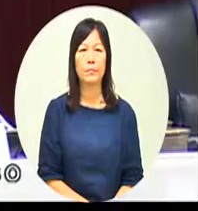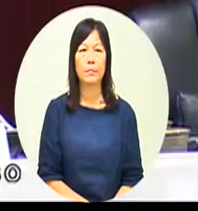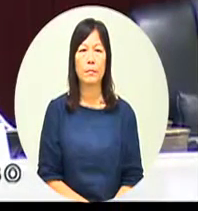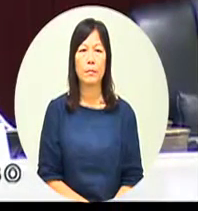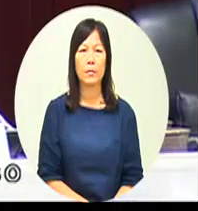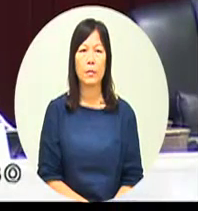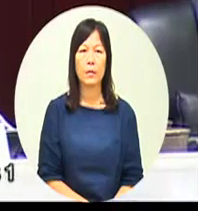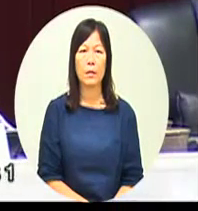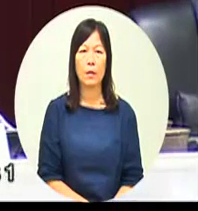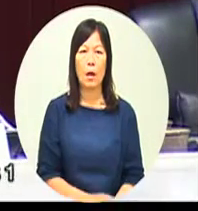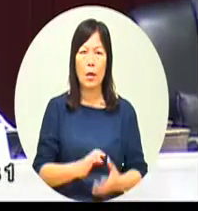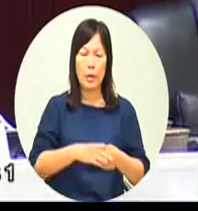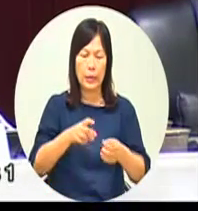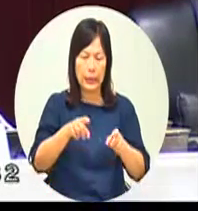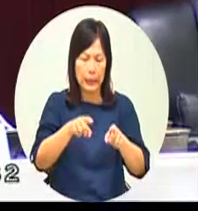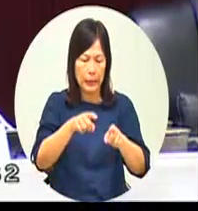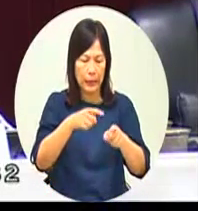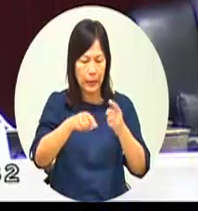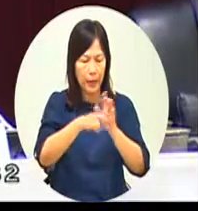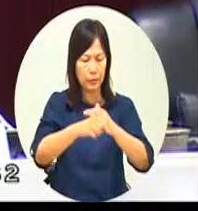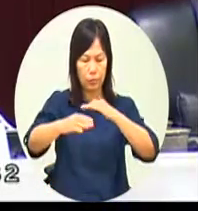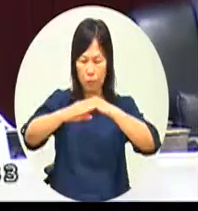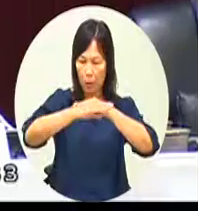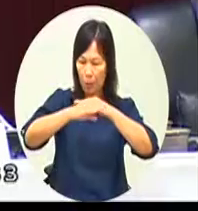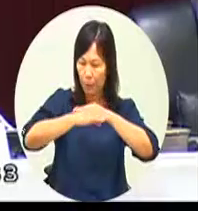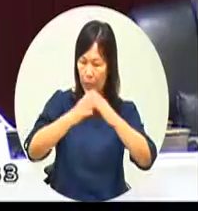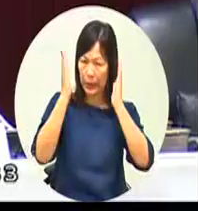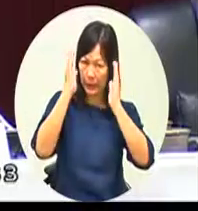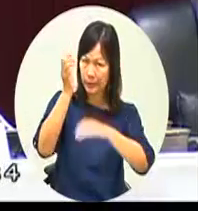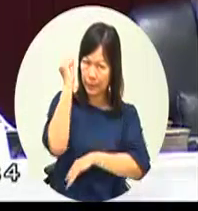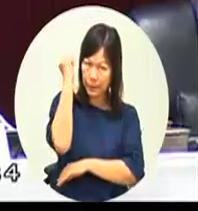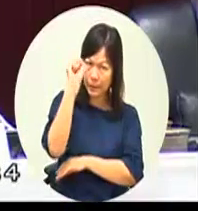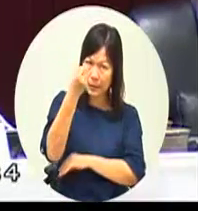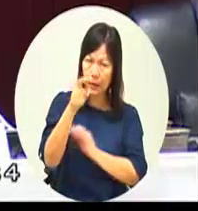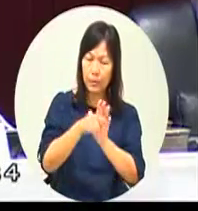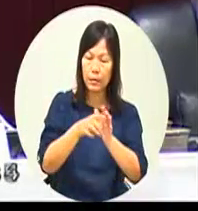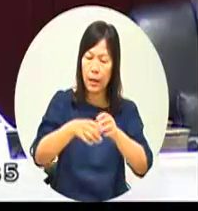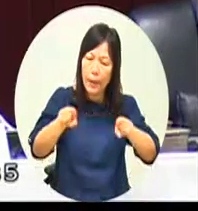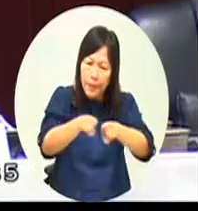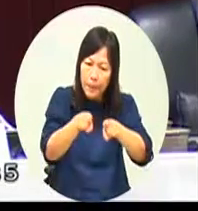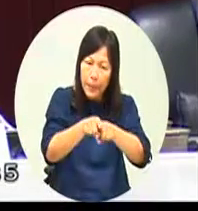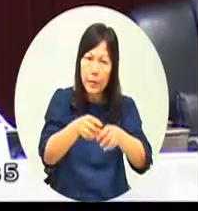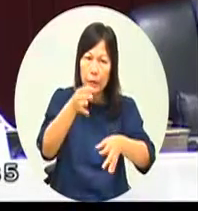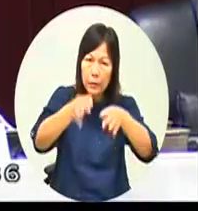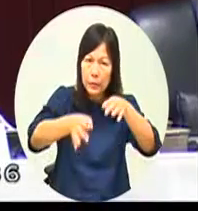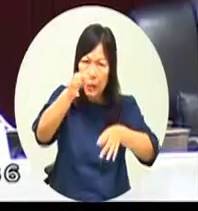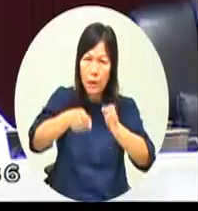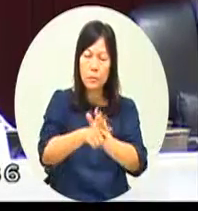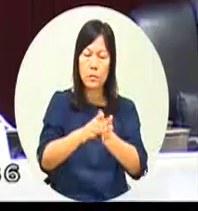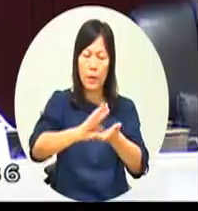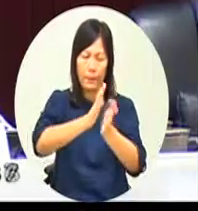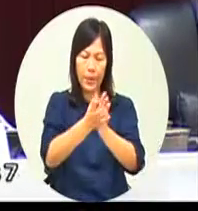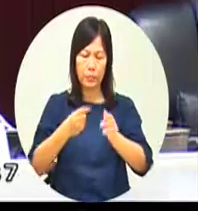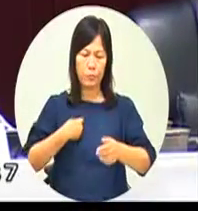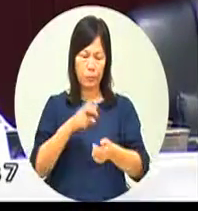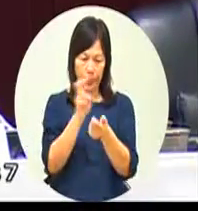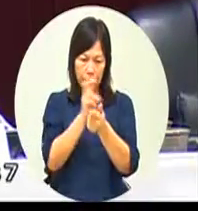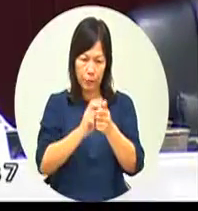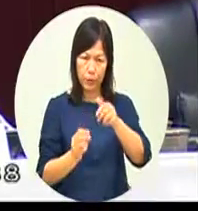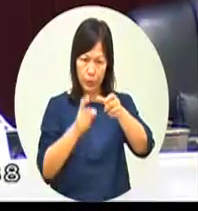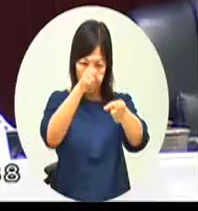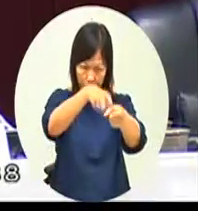应该用公平正义、普世价值来作为我们监督的底